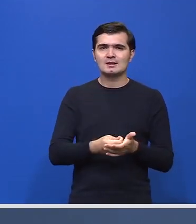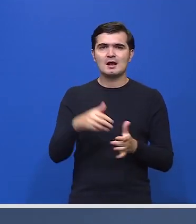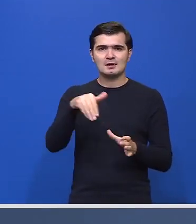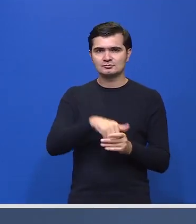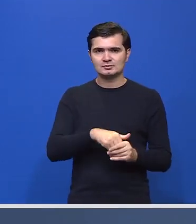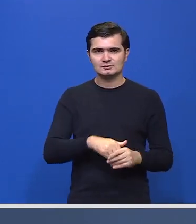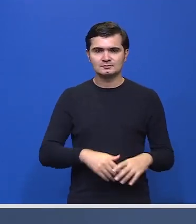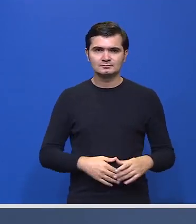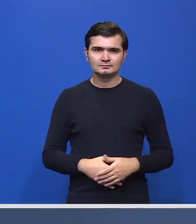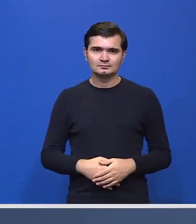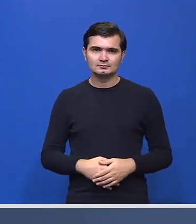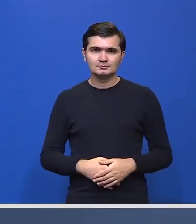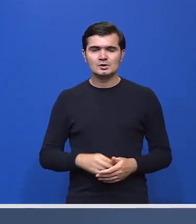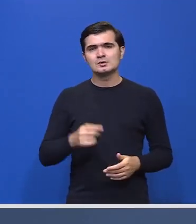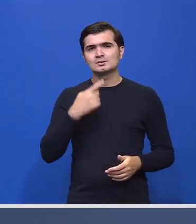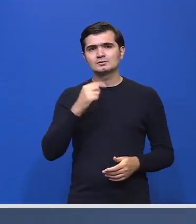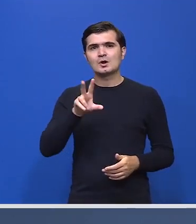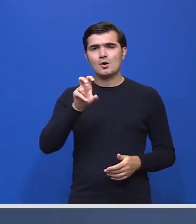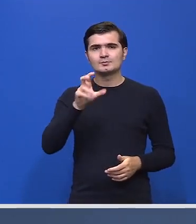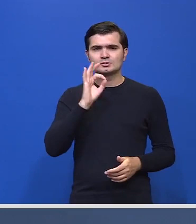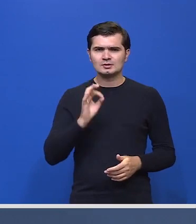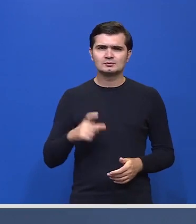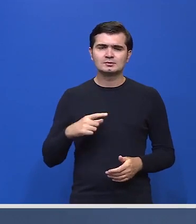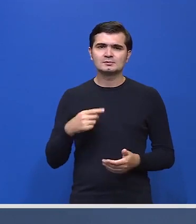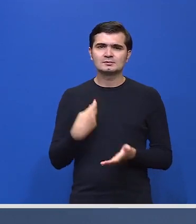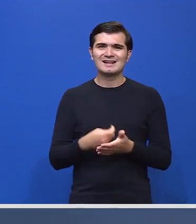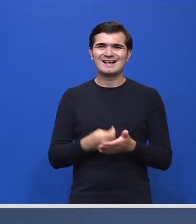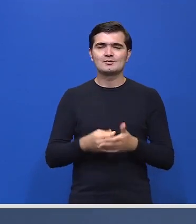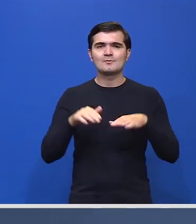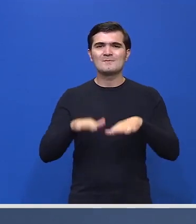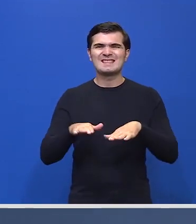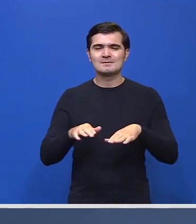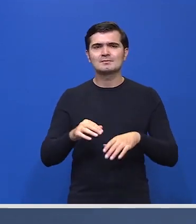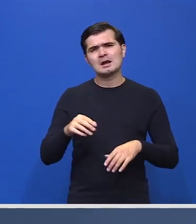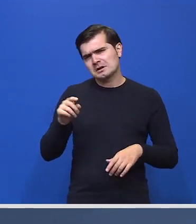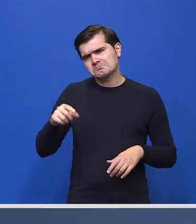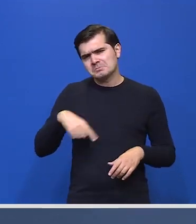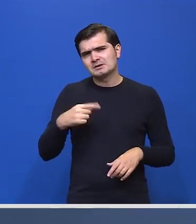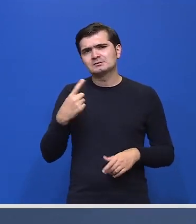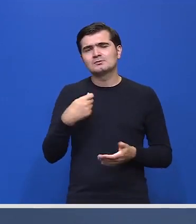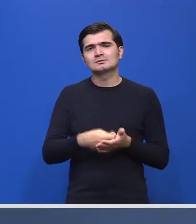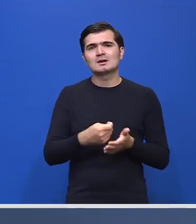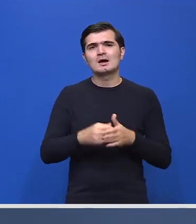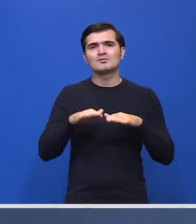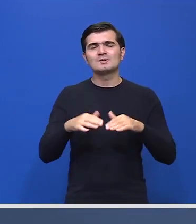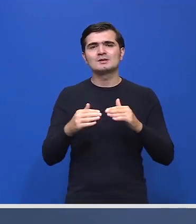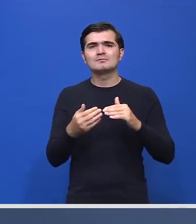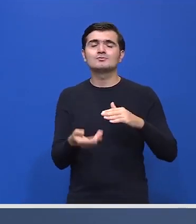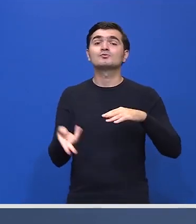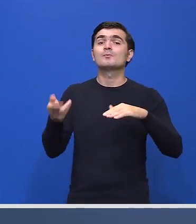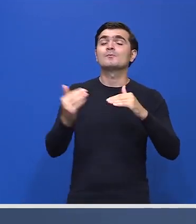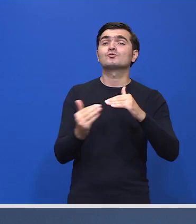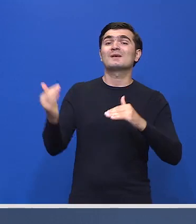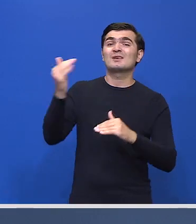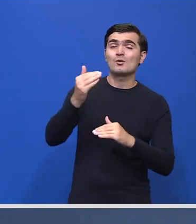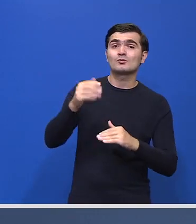muncitorilor. Încă o dată, 80% sunt la salariu minim, care este un salariu minim superior celui din alte